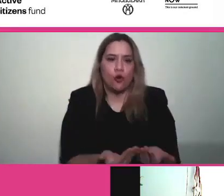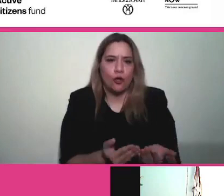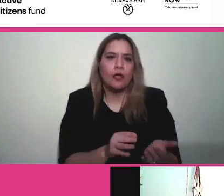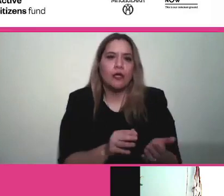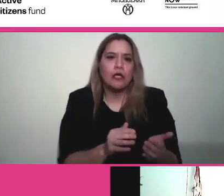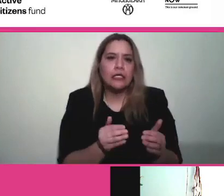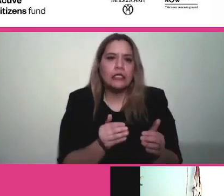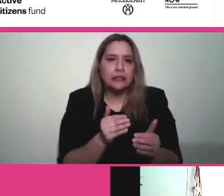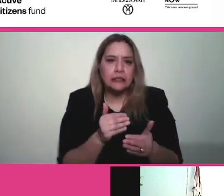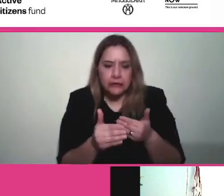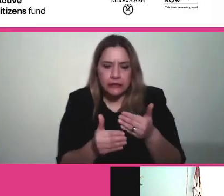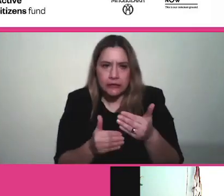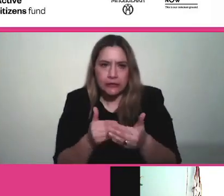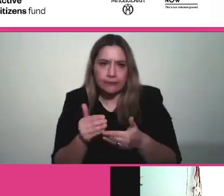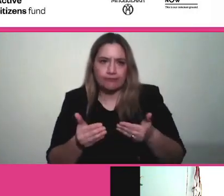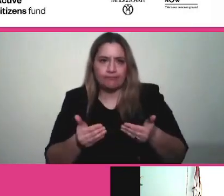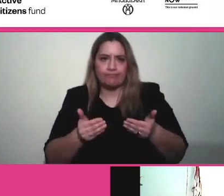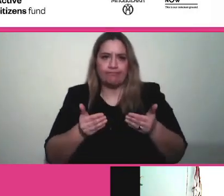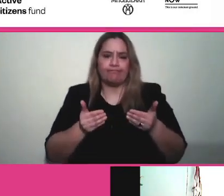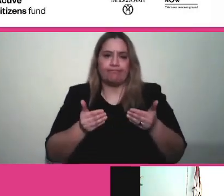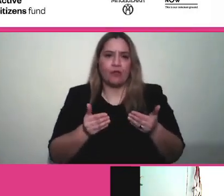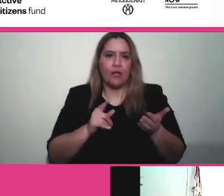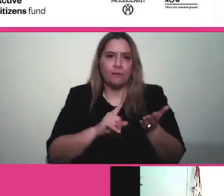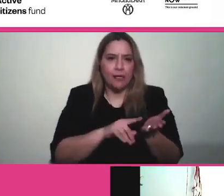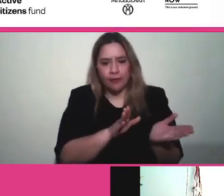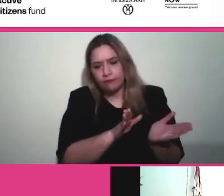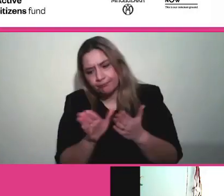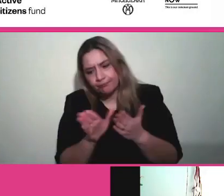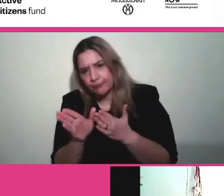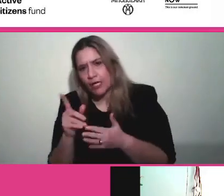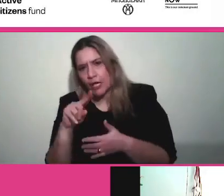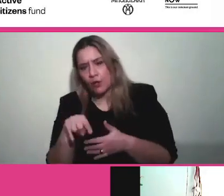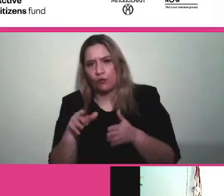δω σε τι θα εστιάσω.